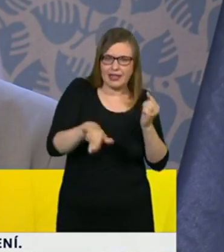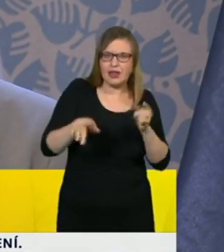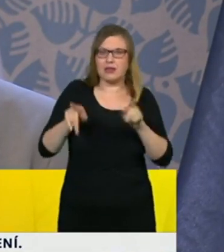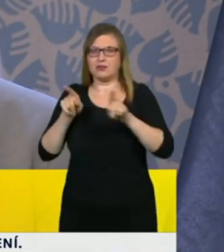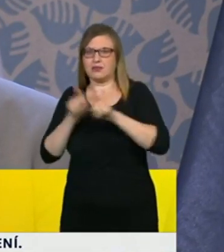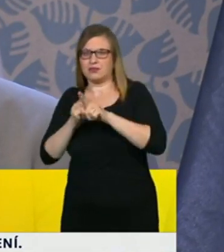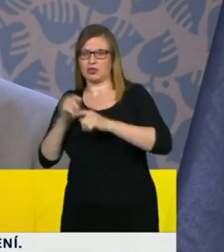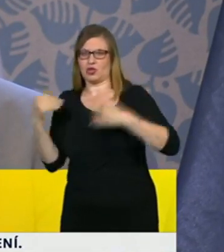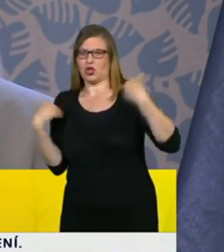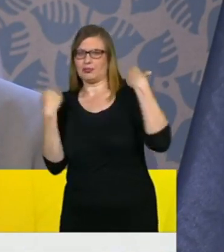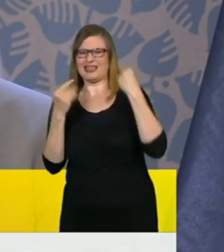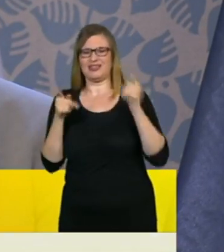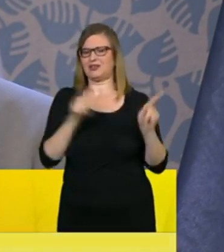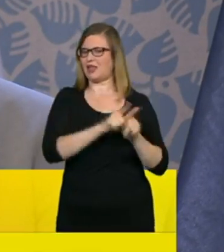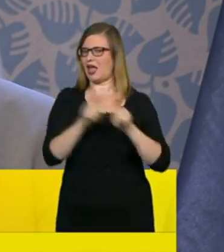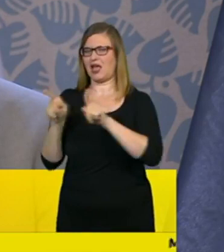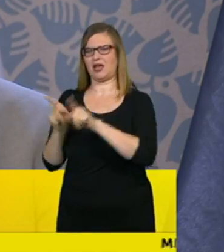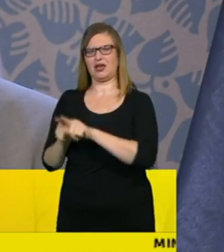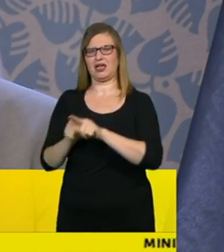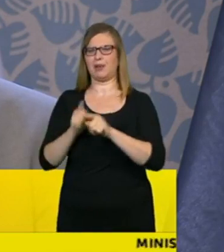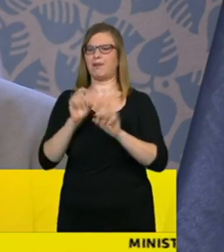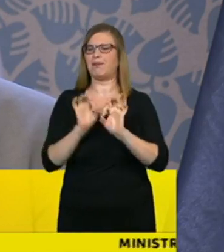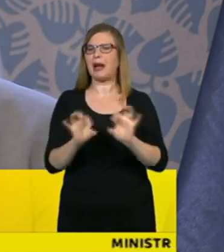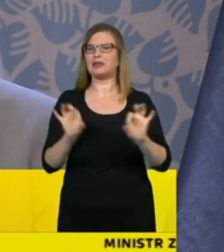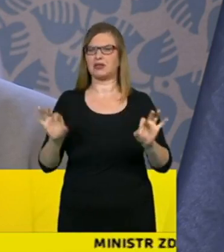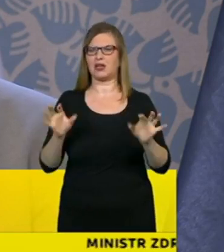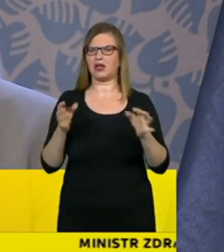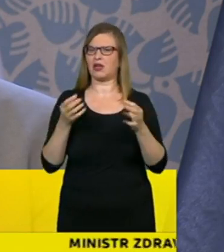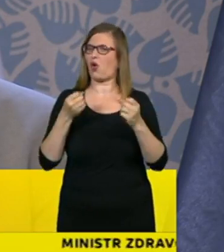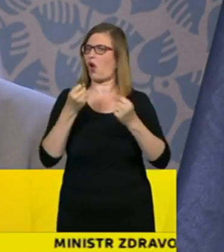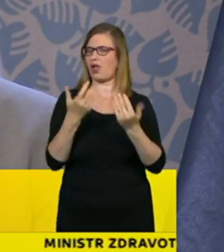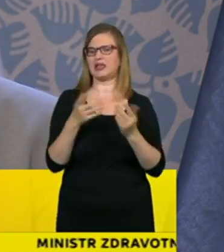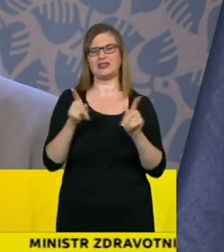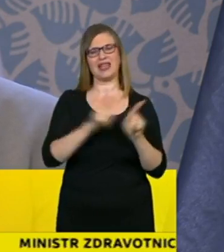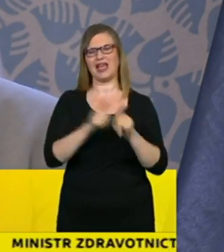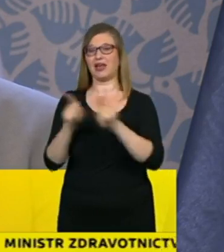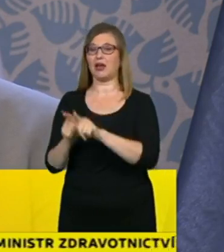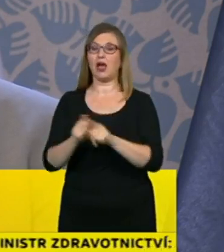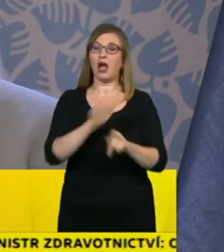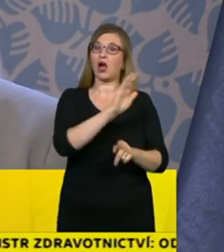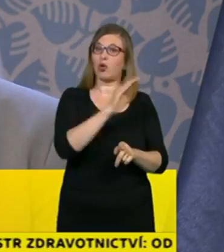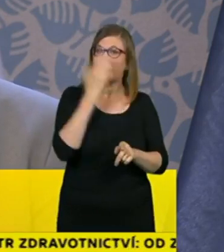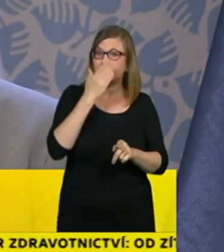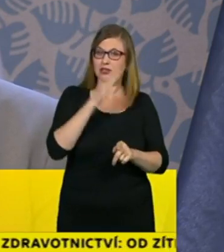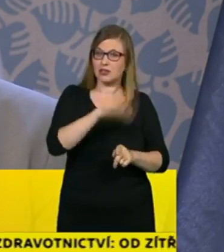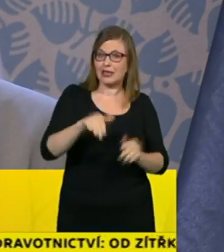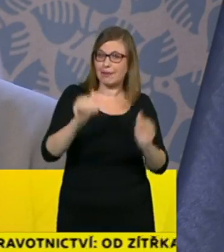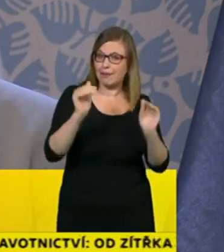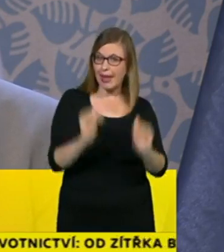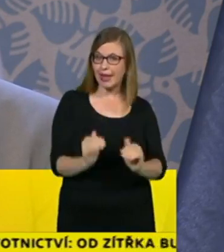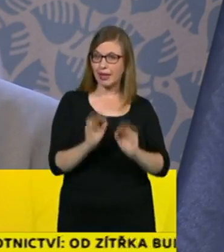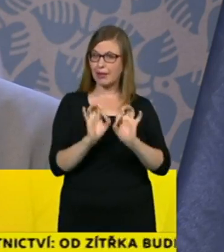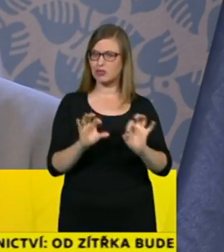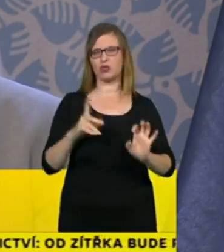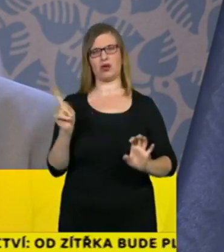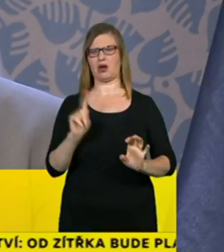uzavřeli tak, že i děti se můžou poměrně významným způsobem podílet na šíření toho